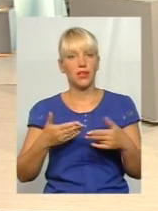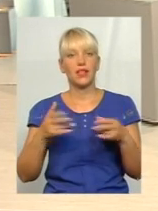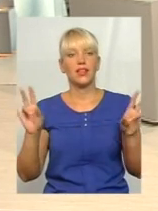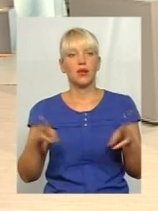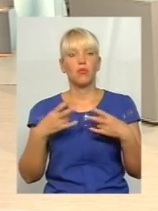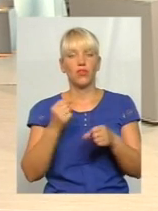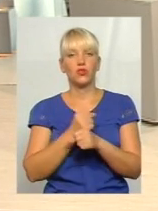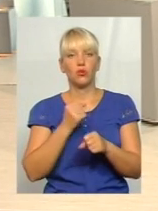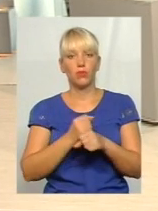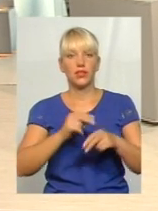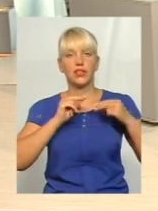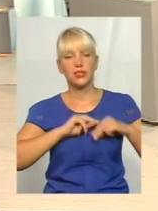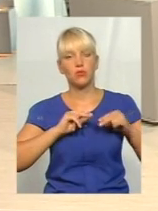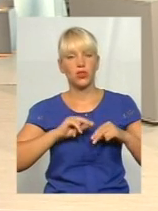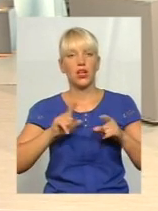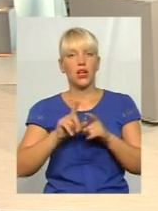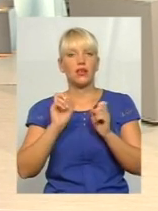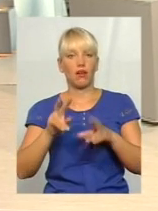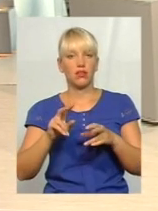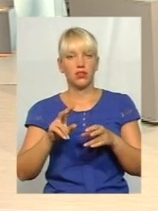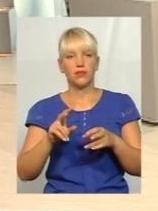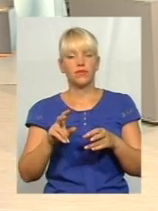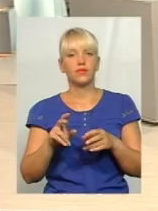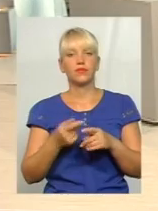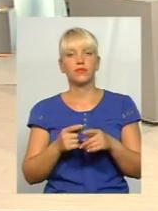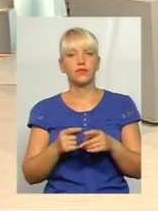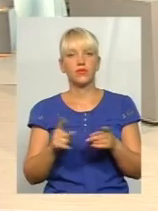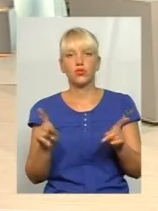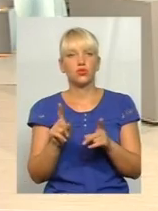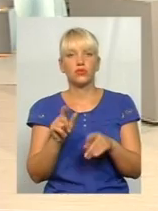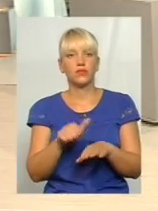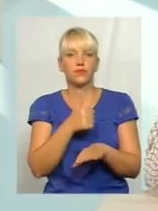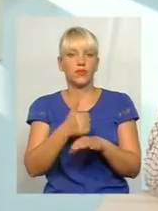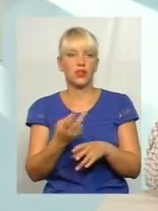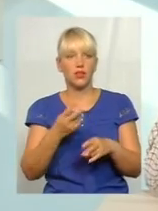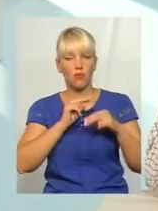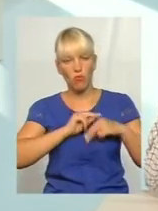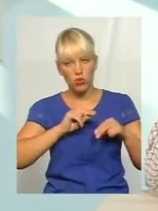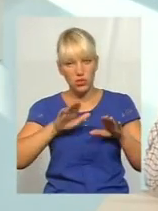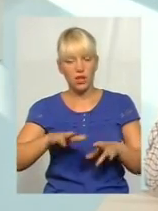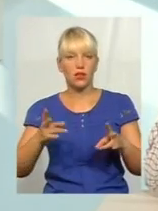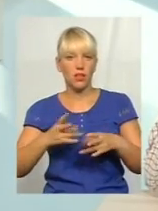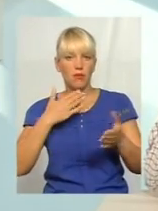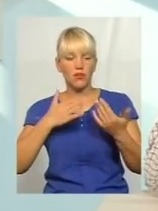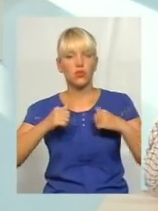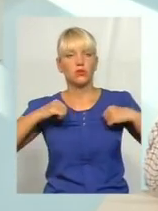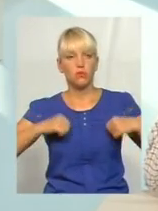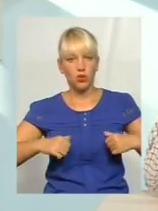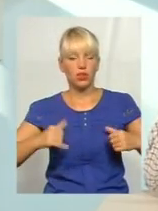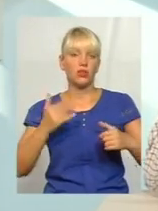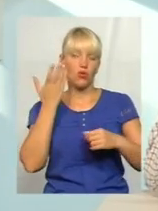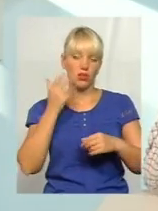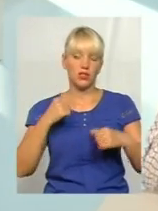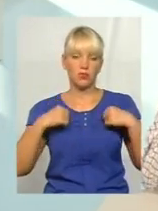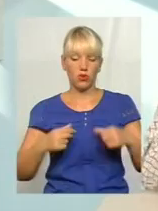із посади священну корову так тобто до посади треба ставитись спокійно коли ти до неї прихо на неї